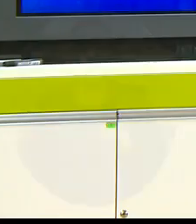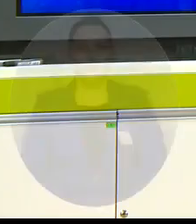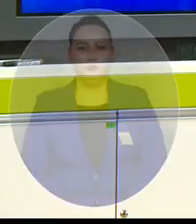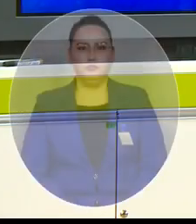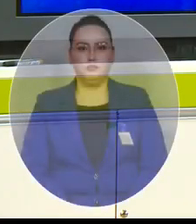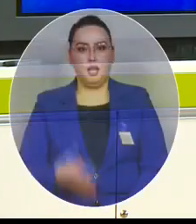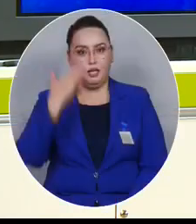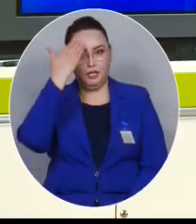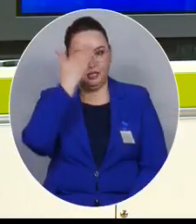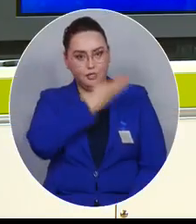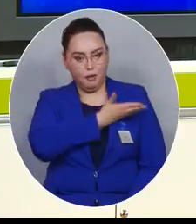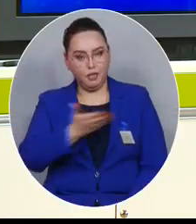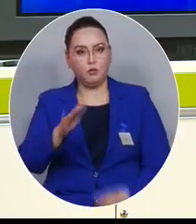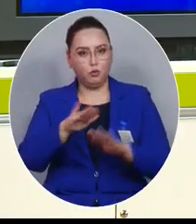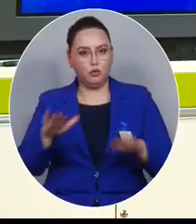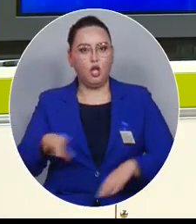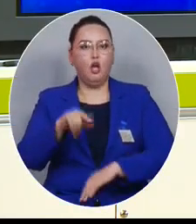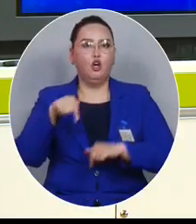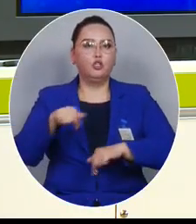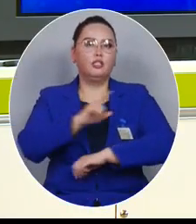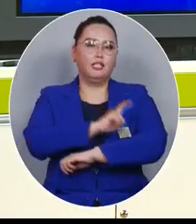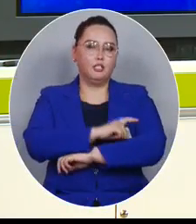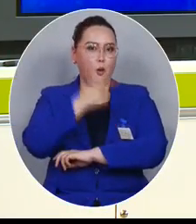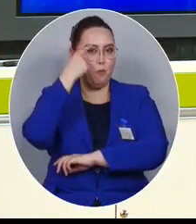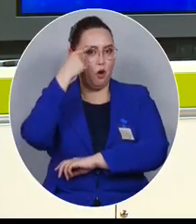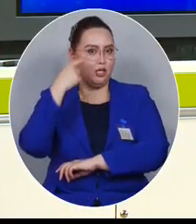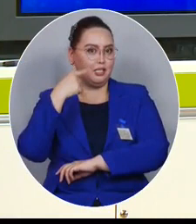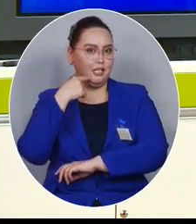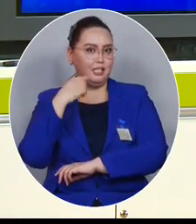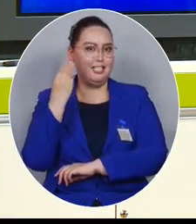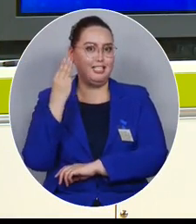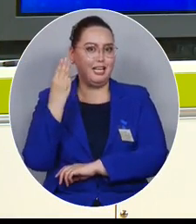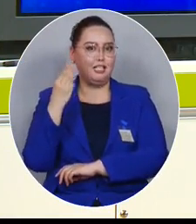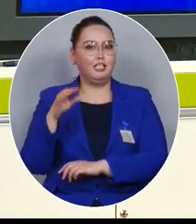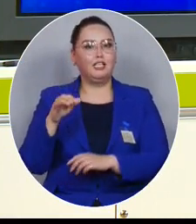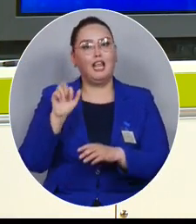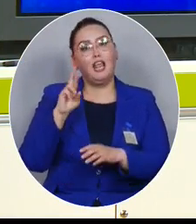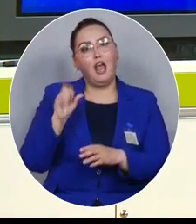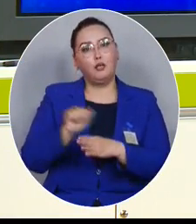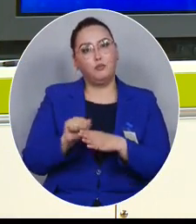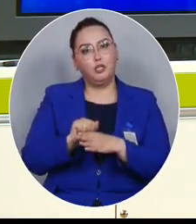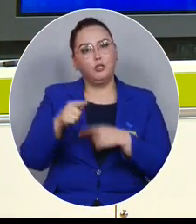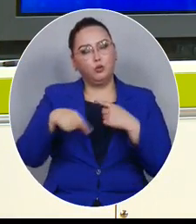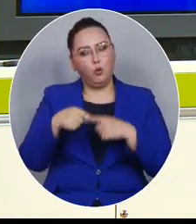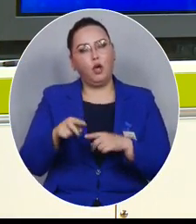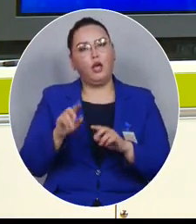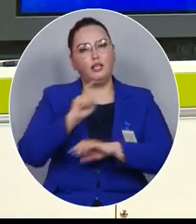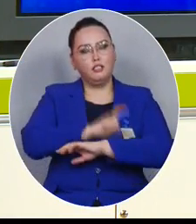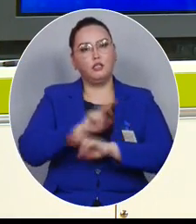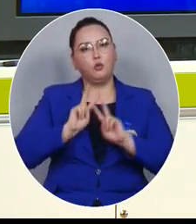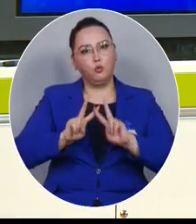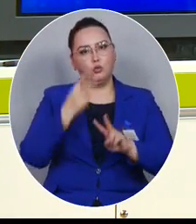Сәм ацхануғы үхтүүдэй өнөөдерің хэджиэлээр Монгол хэлэнэй элэгдэй өрэнхэй жалагалданд хэрхэн бэлтэг талар хэджиэлээй өргүслөөлөөн өзэцгэй